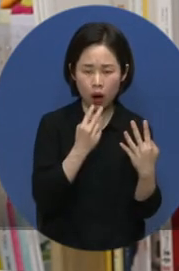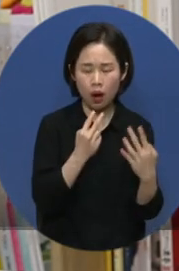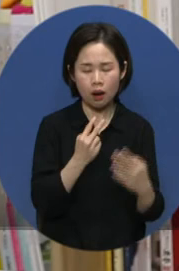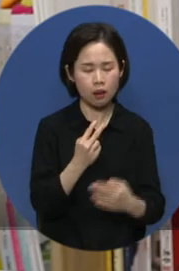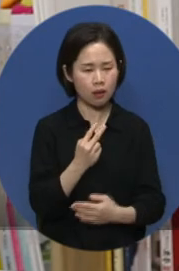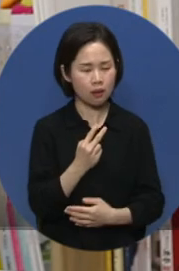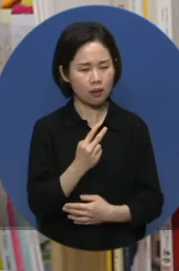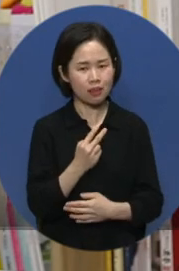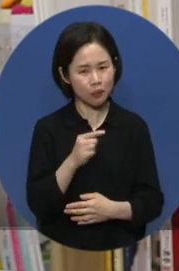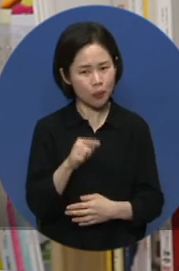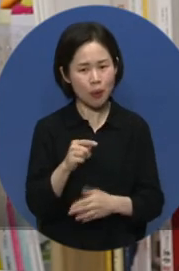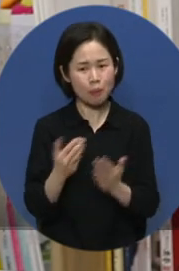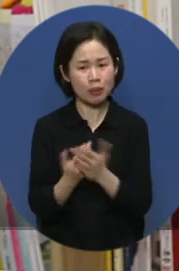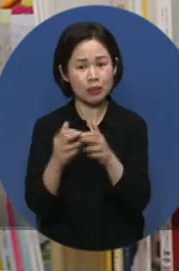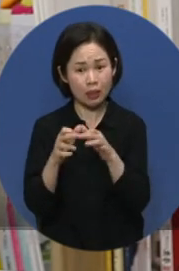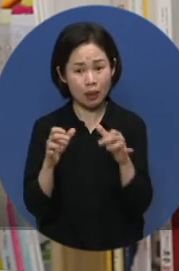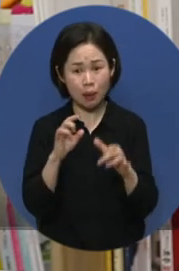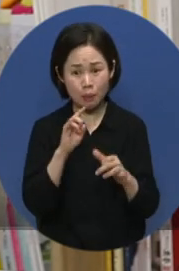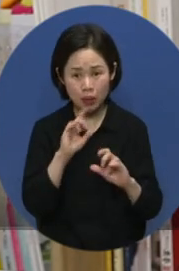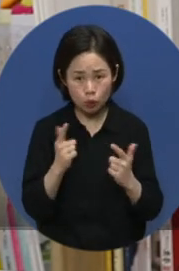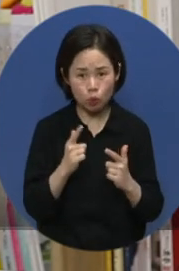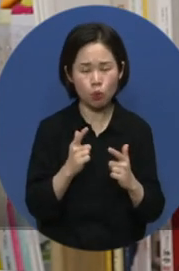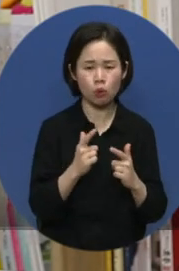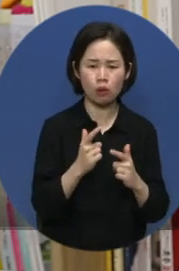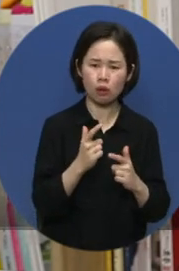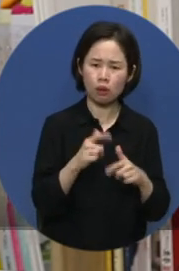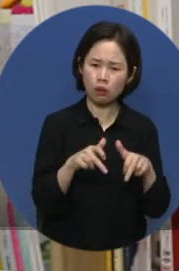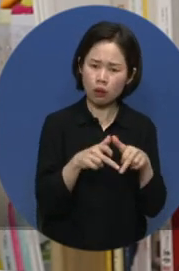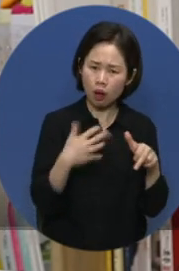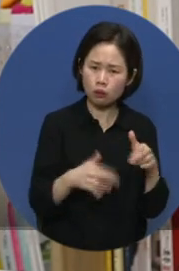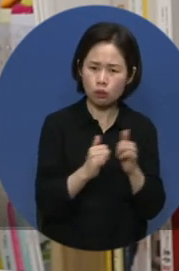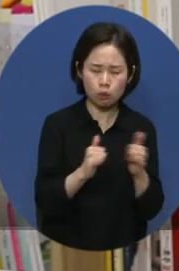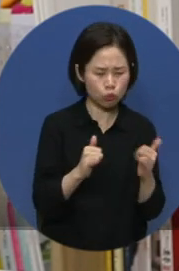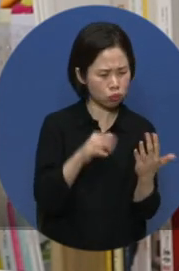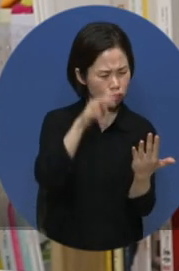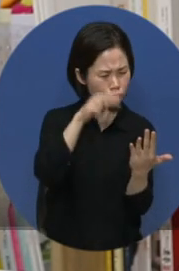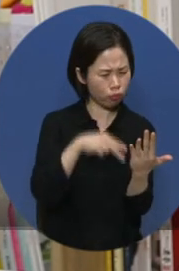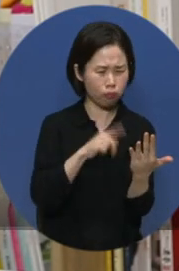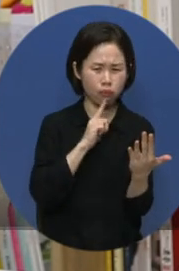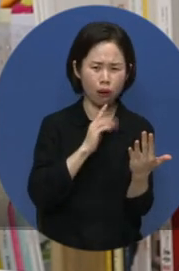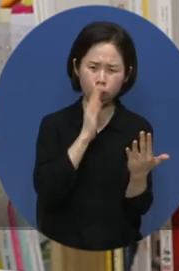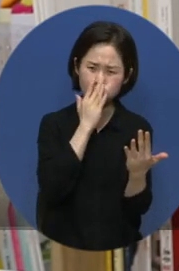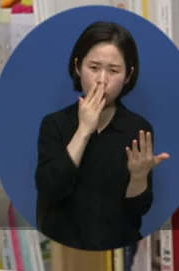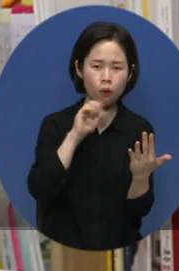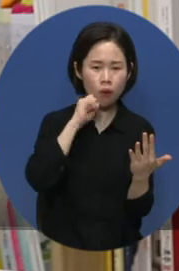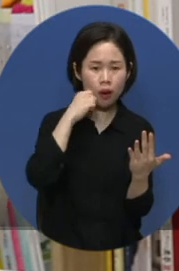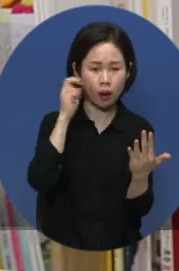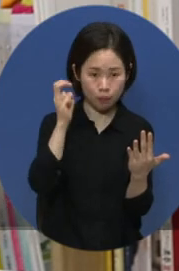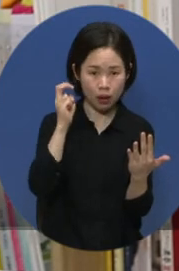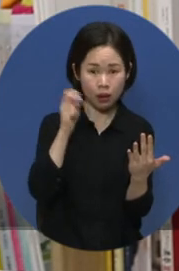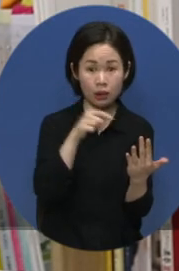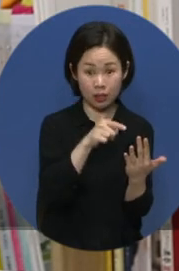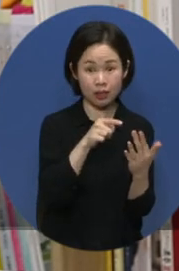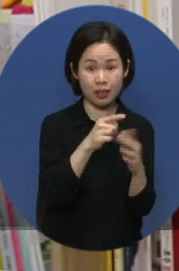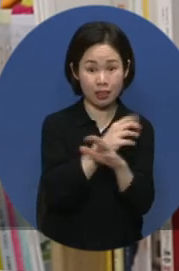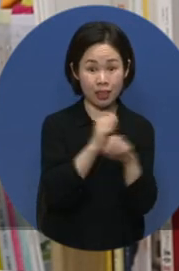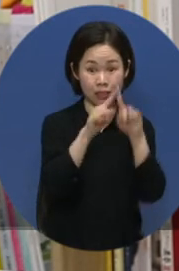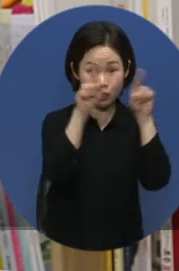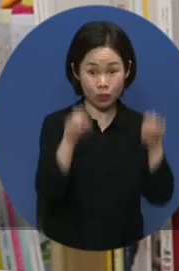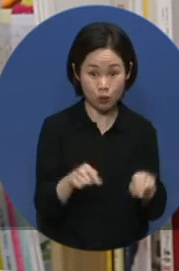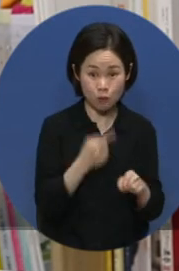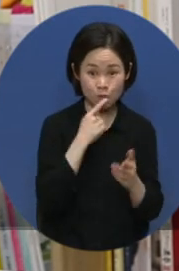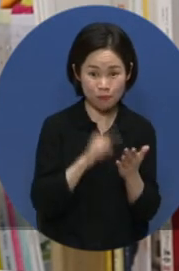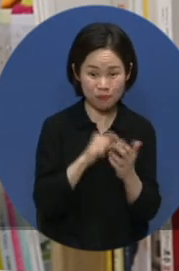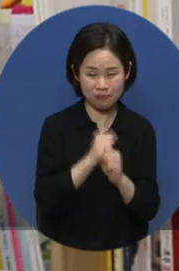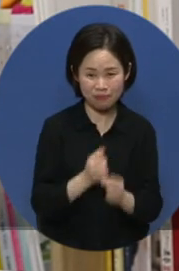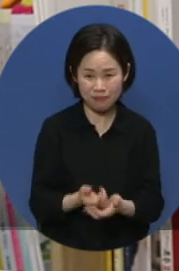발달장애인뿐만 아니라 사회생활을 처음 하시는 분들에겐 다 생소한 단어인데 근로계약서를 쉽게 만들어서 배포를 했는데 어떤